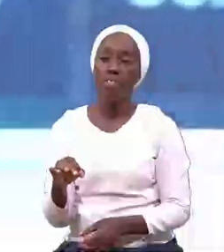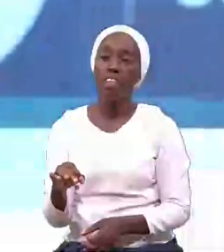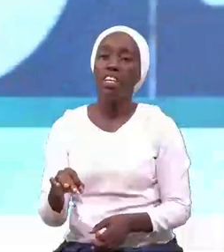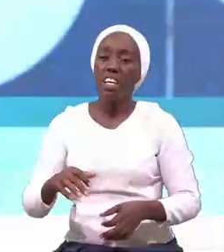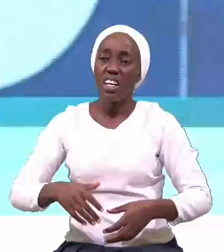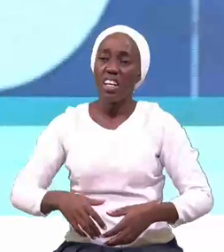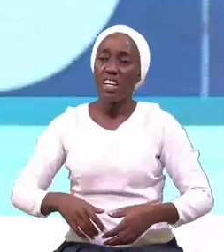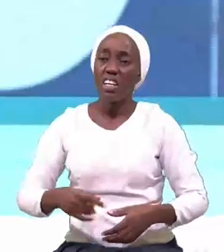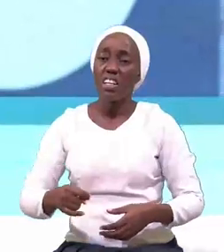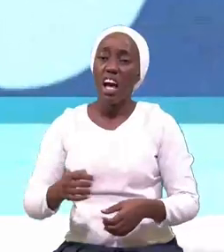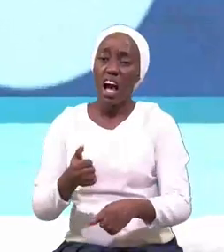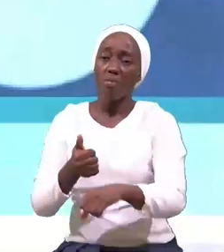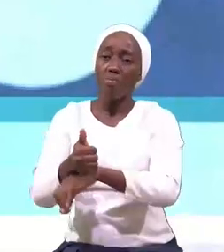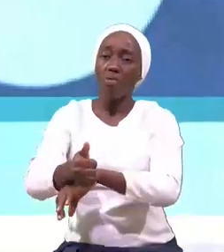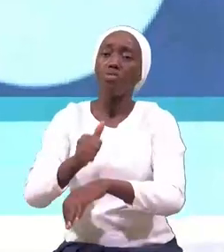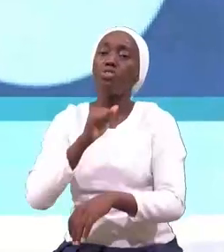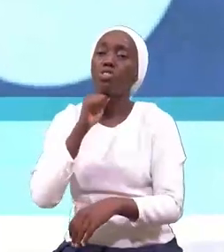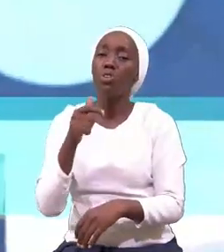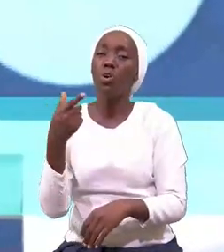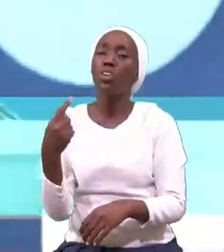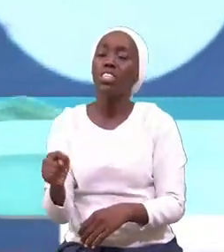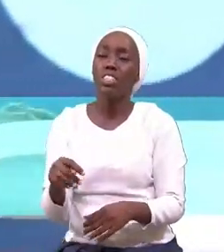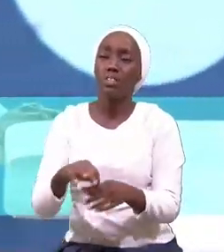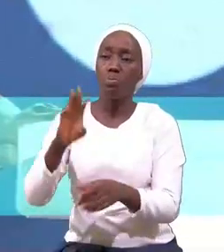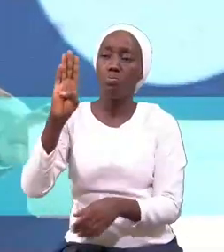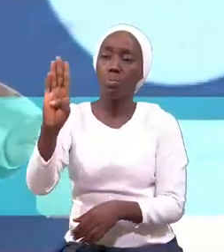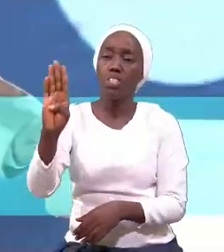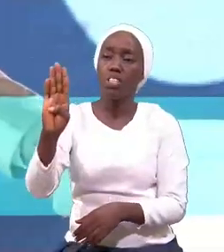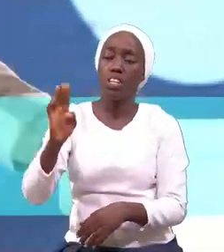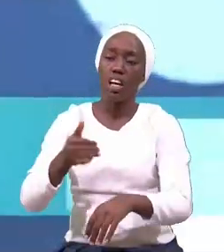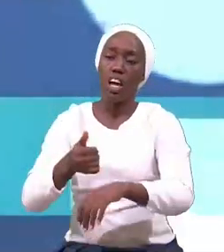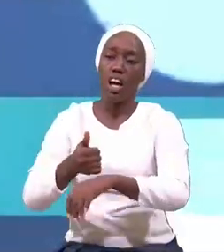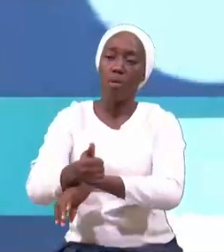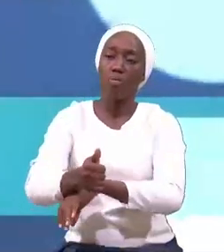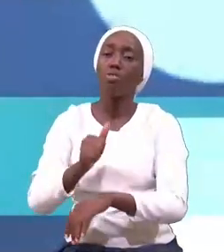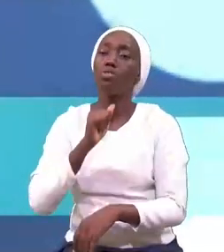B. Ne blasphémez pas l'esprit. Vous voyez ces pharisiens?